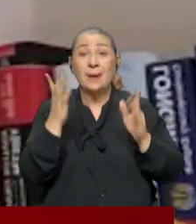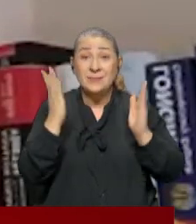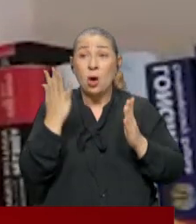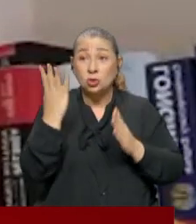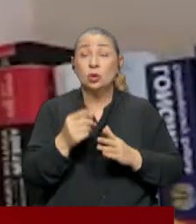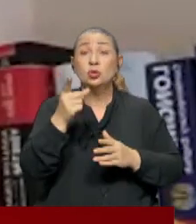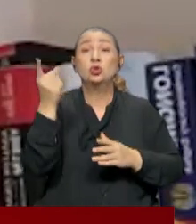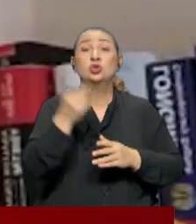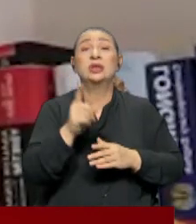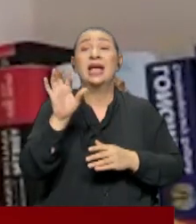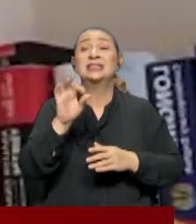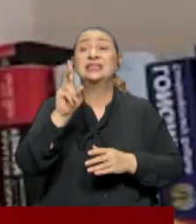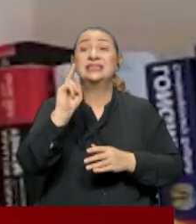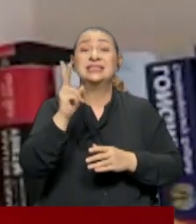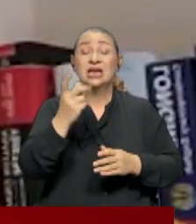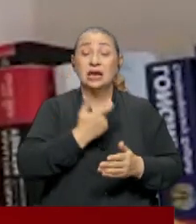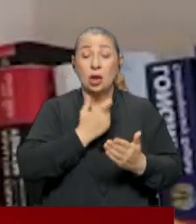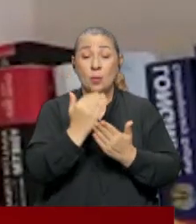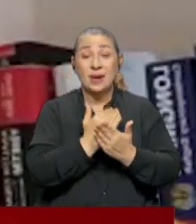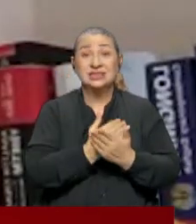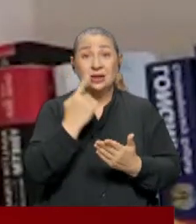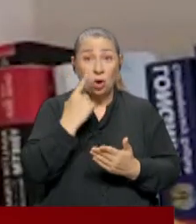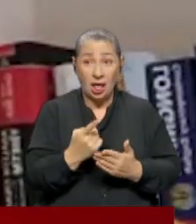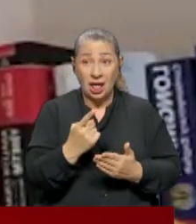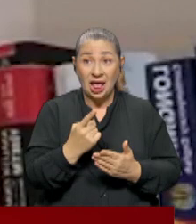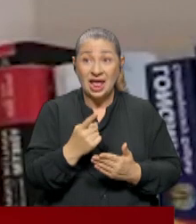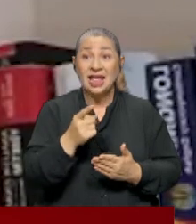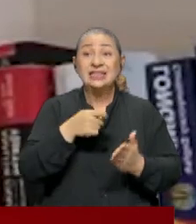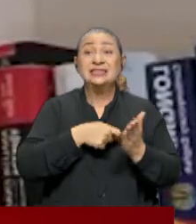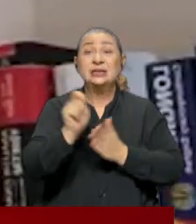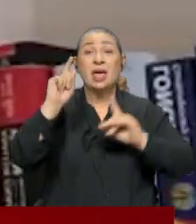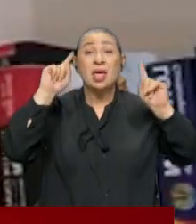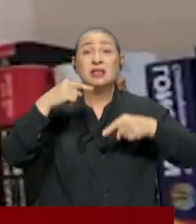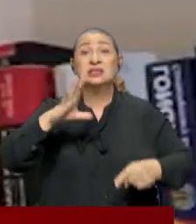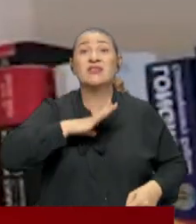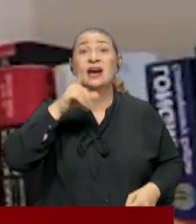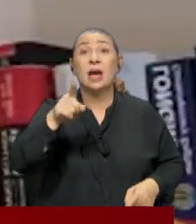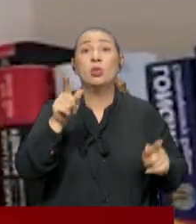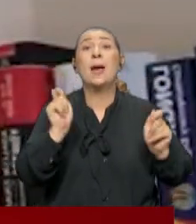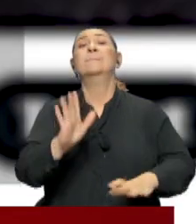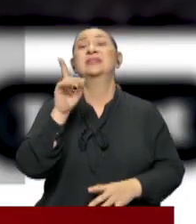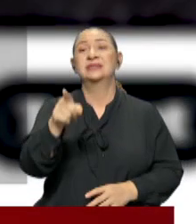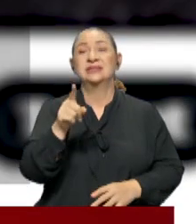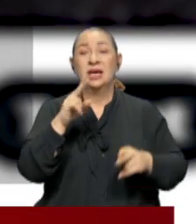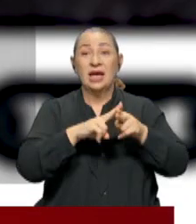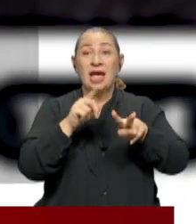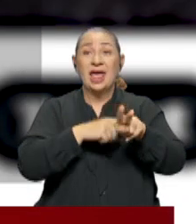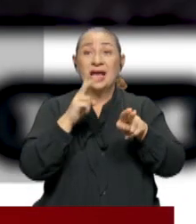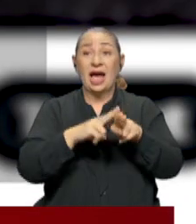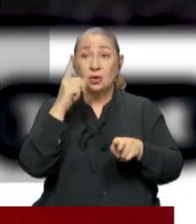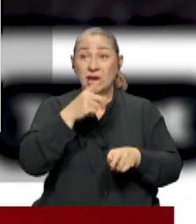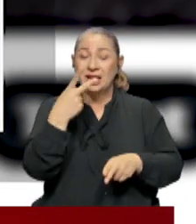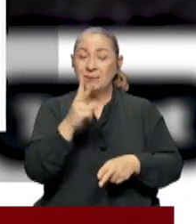bunun yüzde ellisini sizin kanun maddesi için silme yetkiniz varken bunu yapmadınız KYK